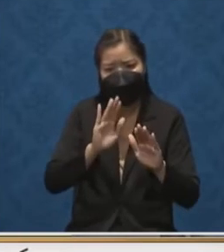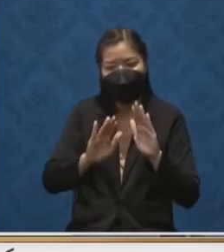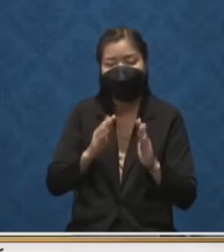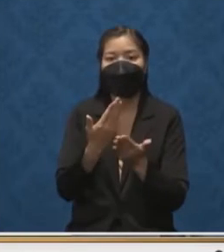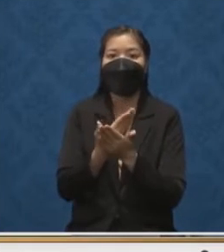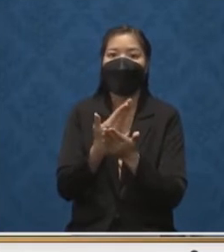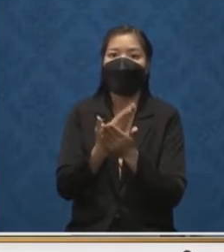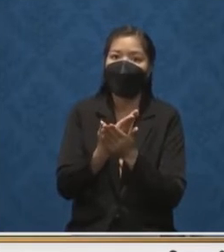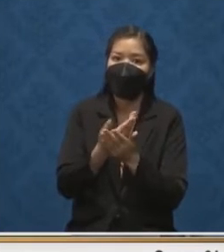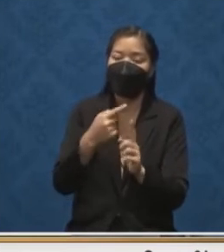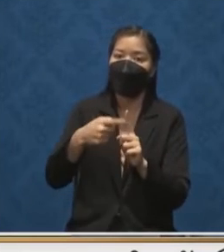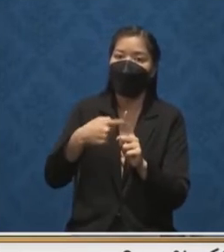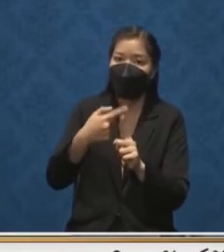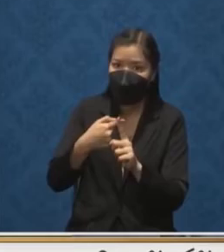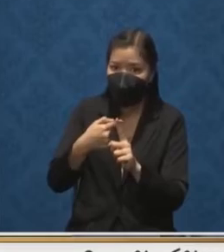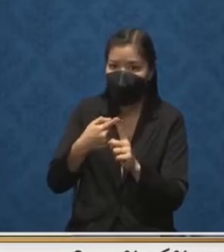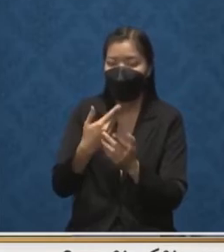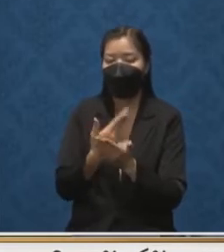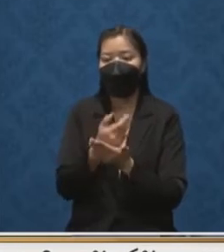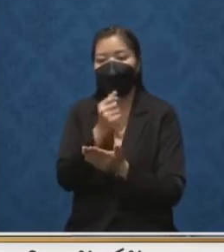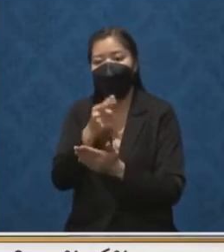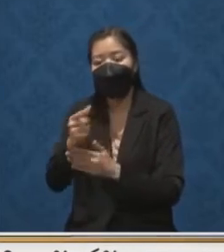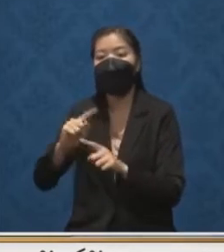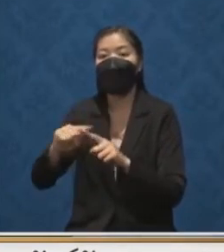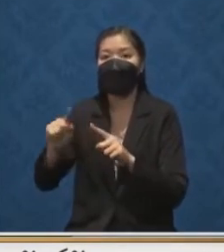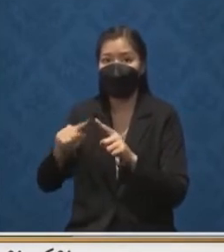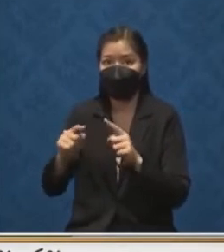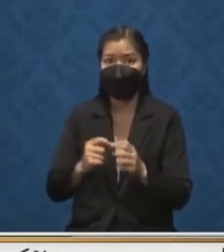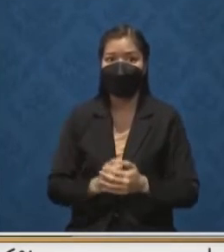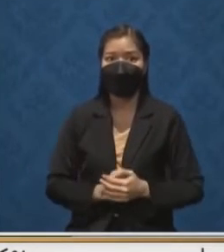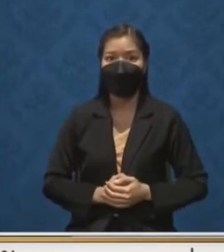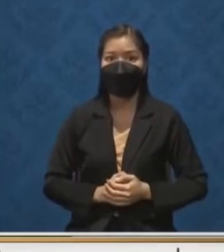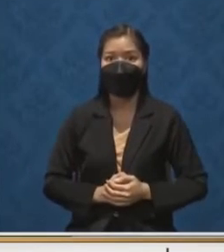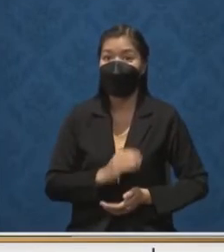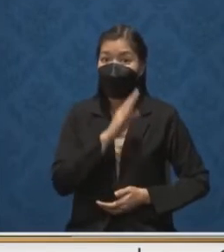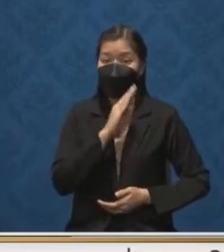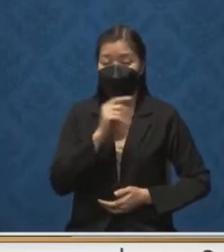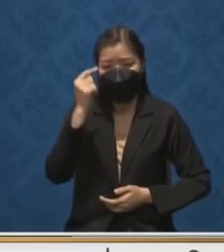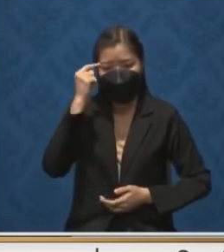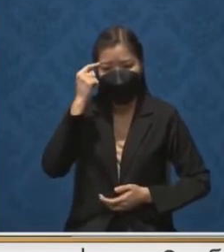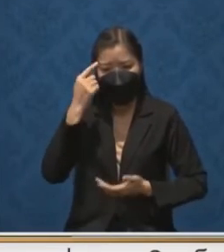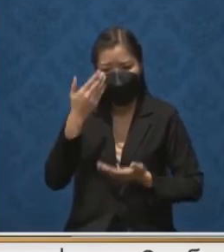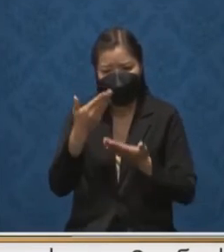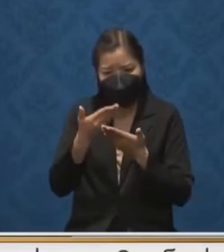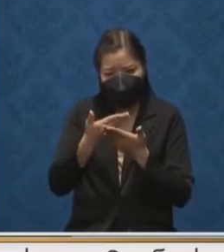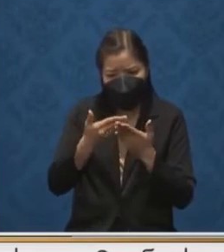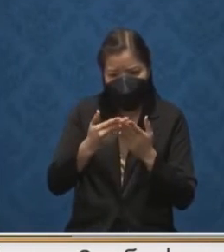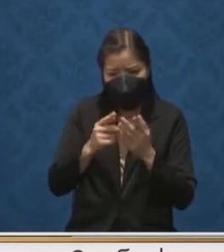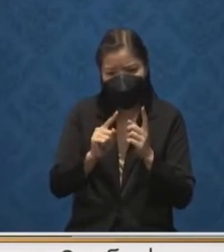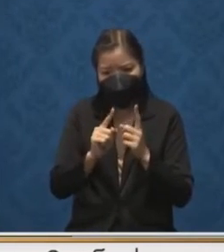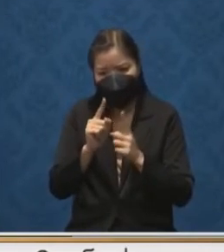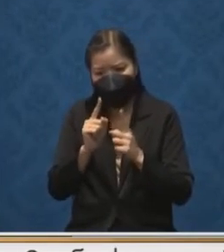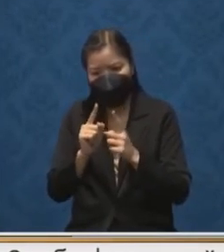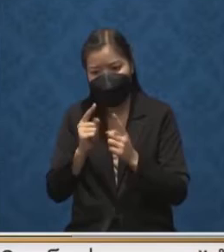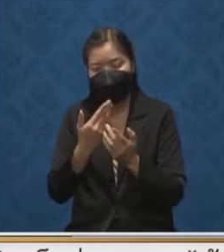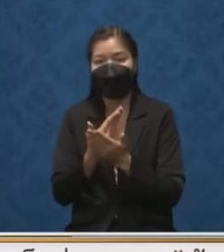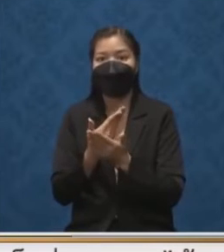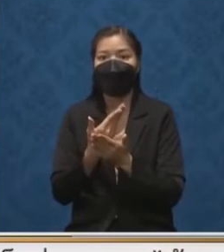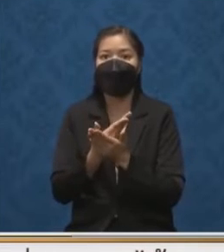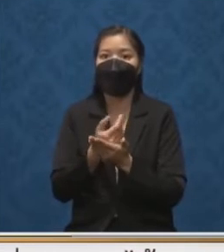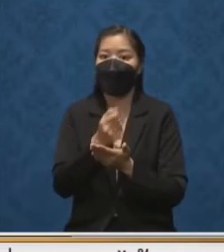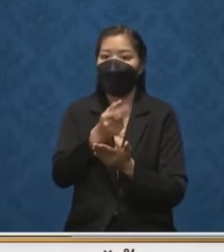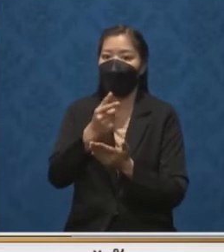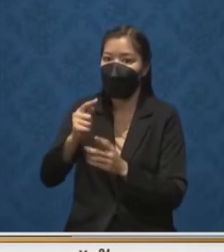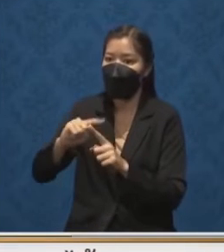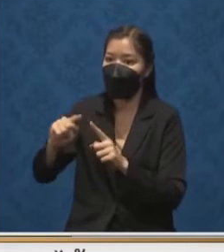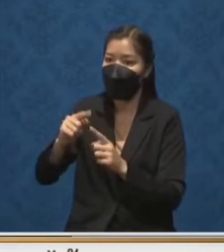งินเดือนหรือค่าใช้จ่ายต่างๆเพราะฉะนั้นถ้าท่านคิดถึงรายการเหล่านั้นแล้วเนี่ยนะครับผมเชื่อว่าตัวเลขของการบริหารงบประม